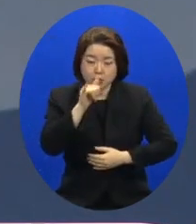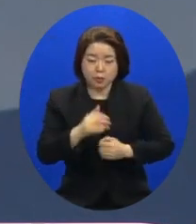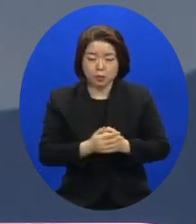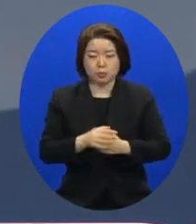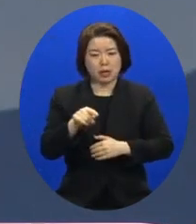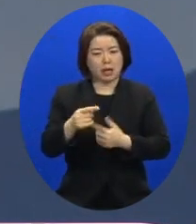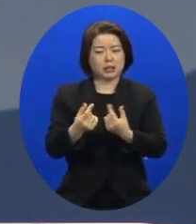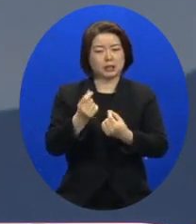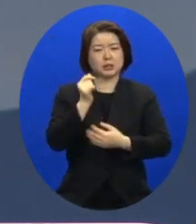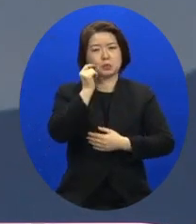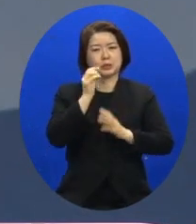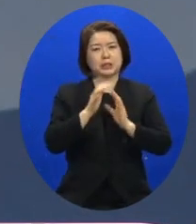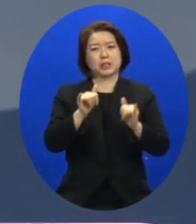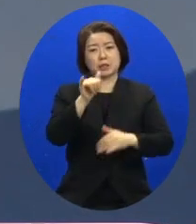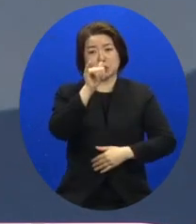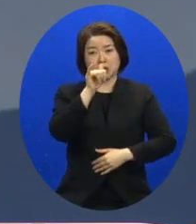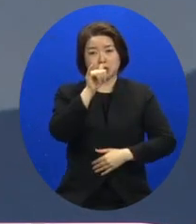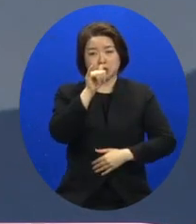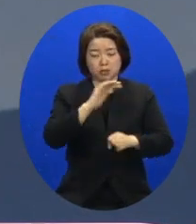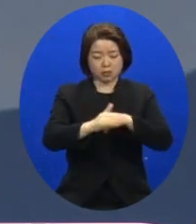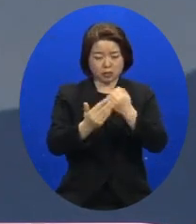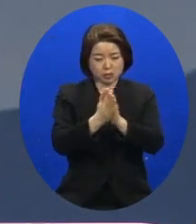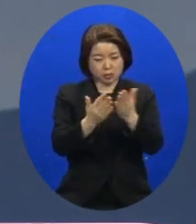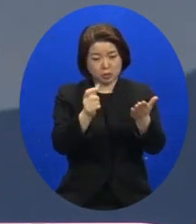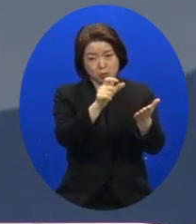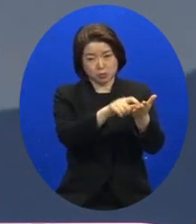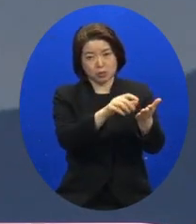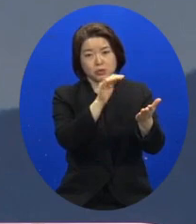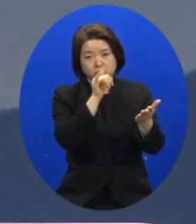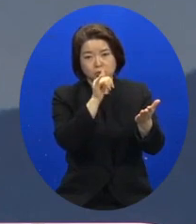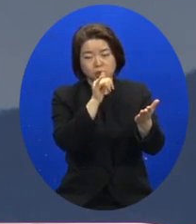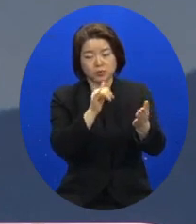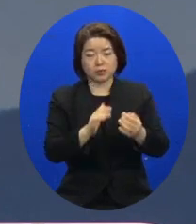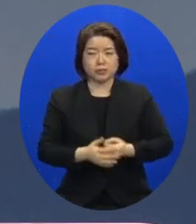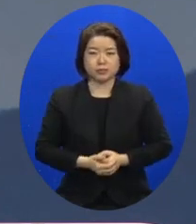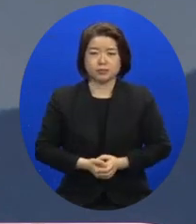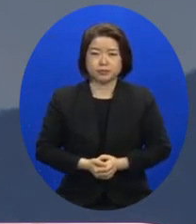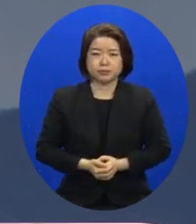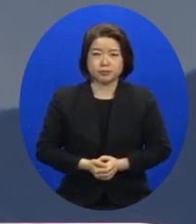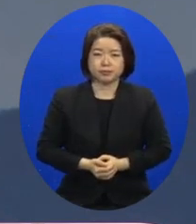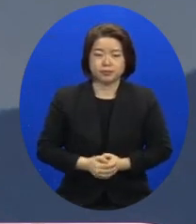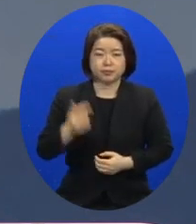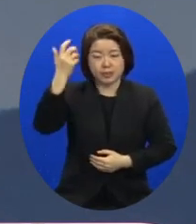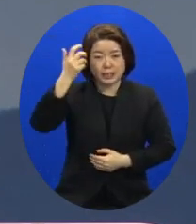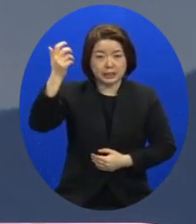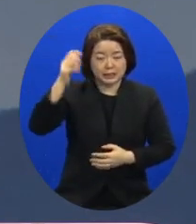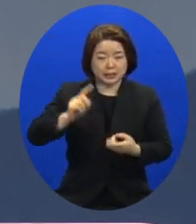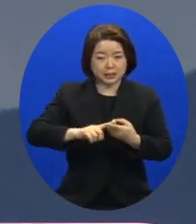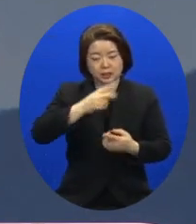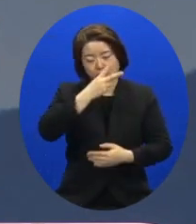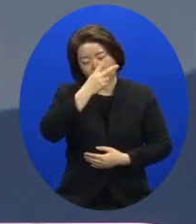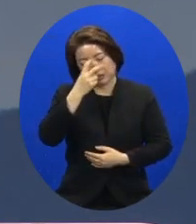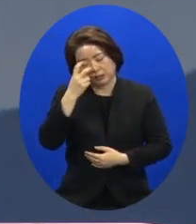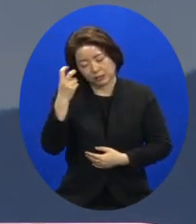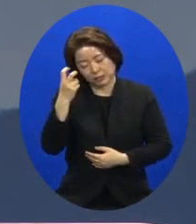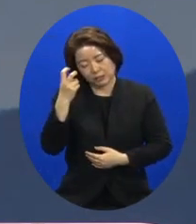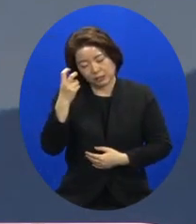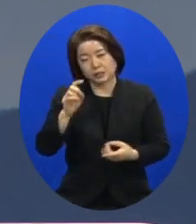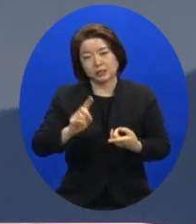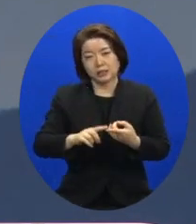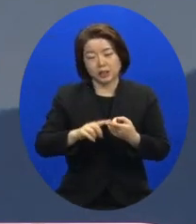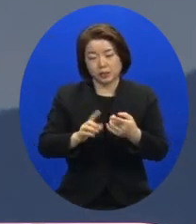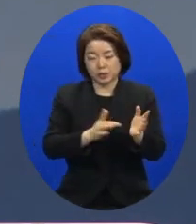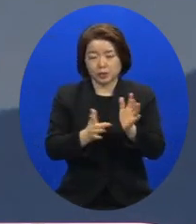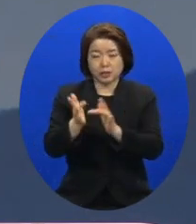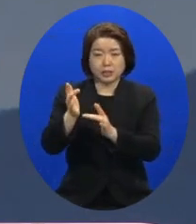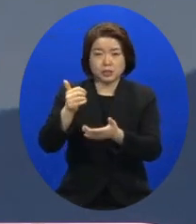못할 사람도 있을 수 있음을 성경은 계속 말씀하고 있습니다. 영적으로 잠이 들어 있는 상태에서 지금 예수